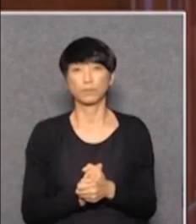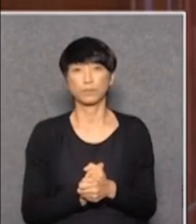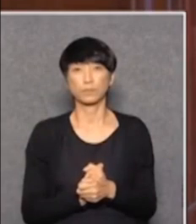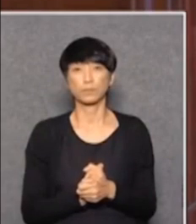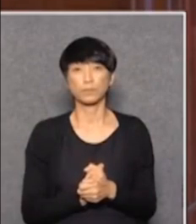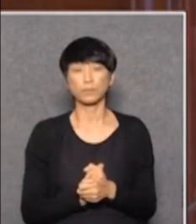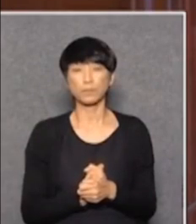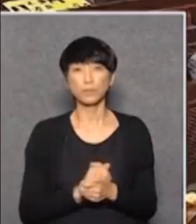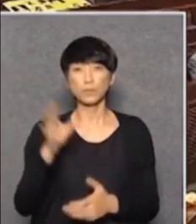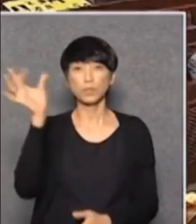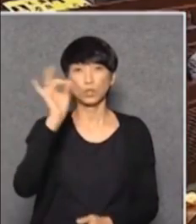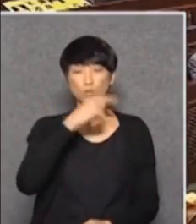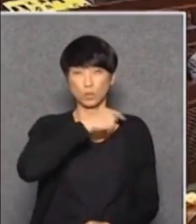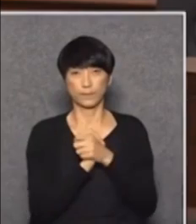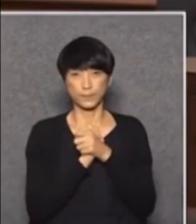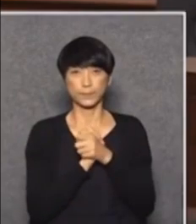張宇仁議員，